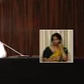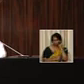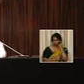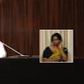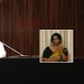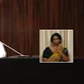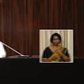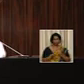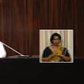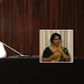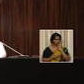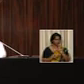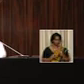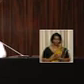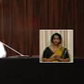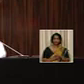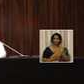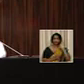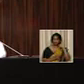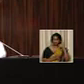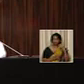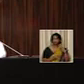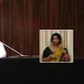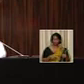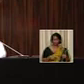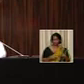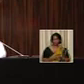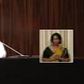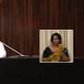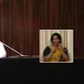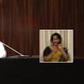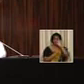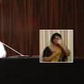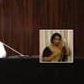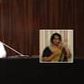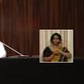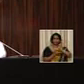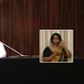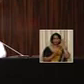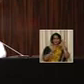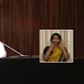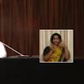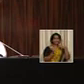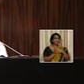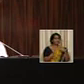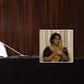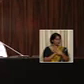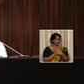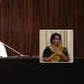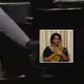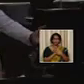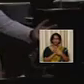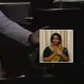තිබෙන නිසා මම අහන්නේ විශේෂයෙන්ම අද විවිධ රටවල් වලට යනවා විසිට වීසා වලට